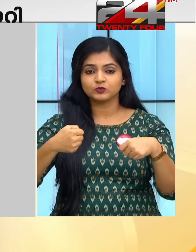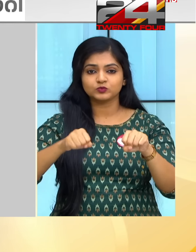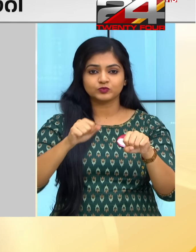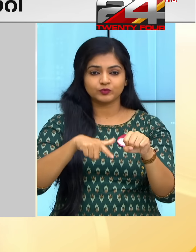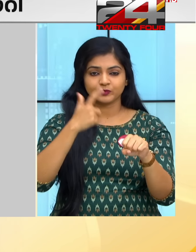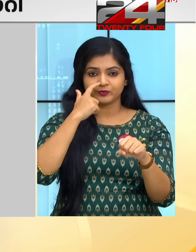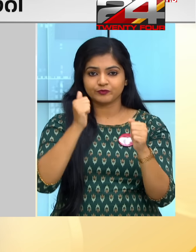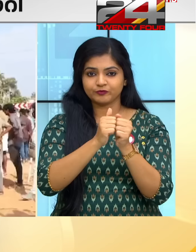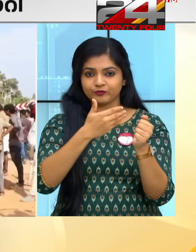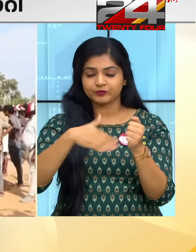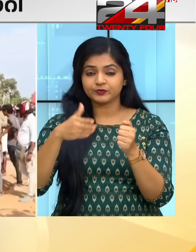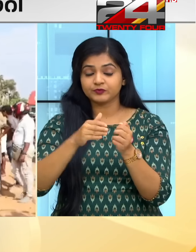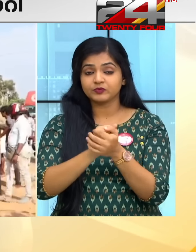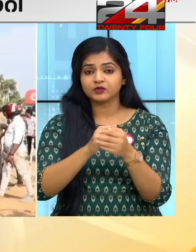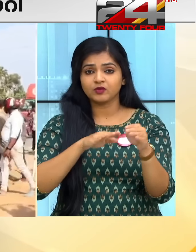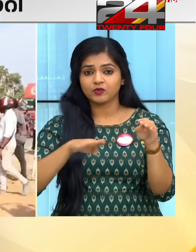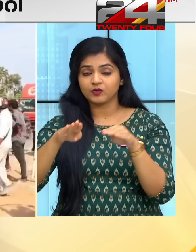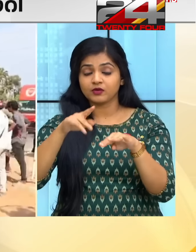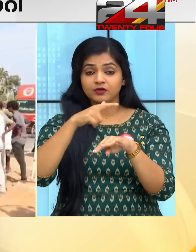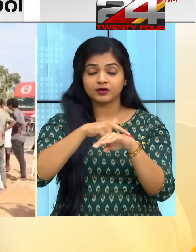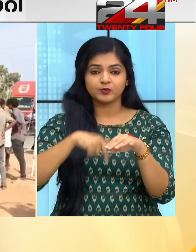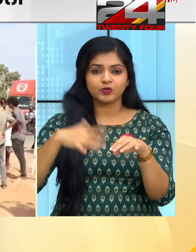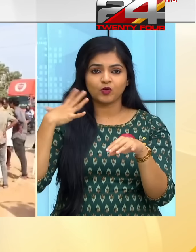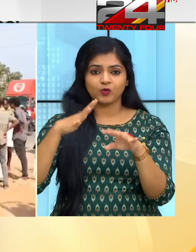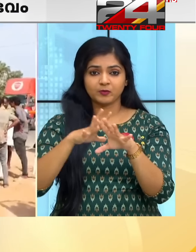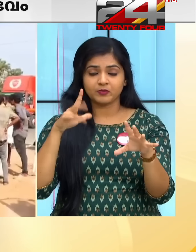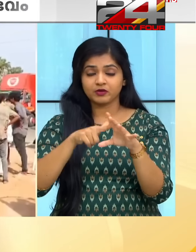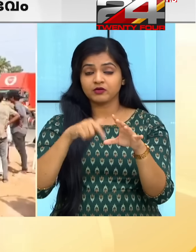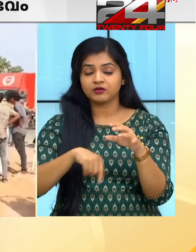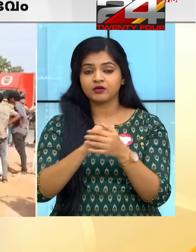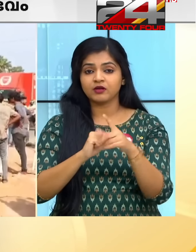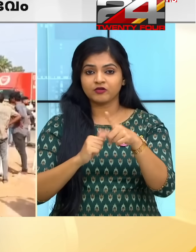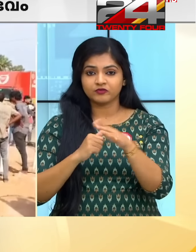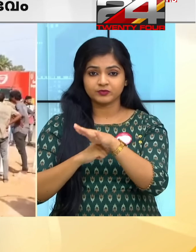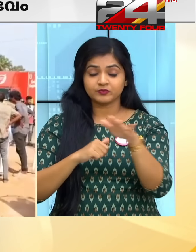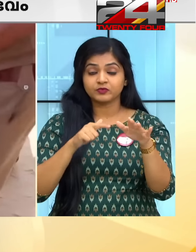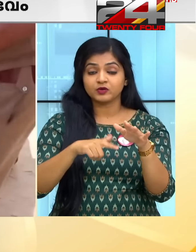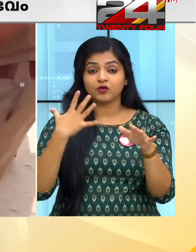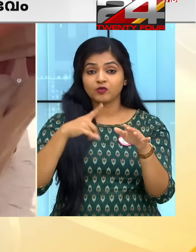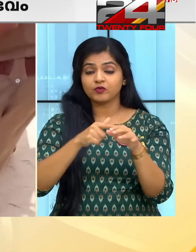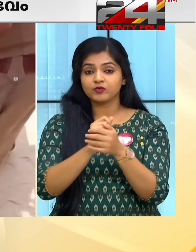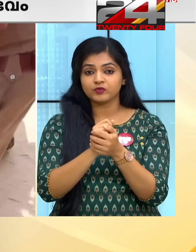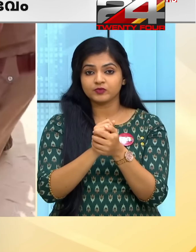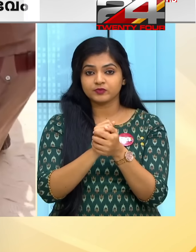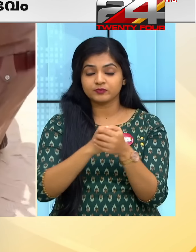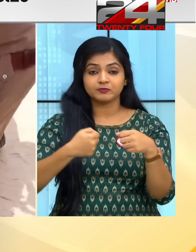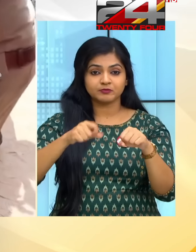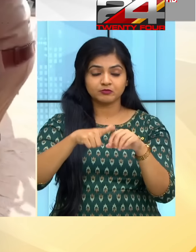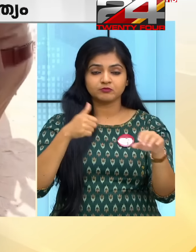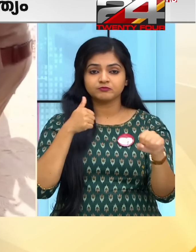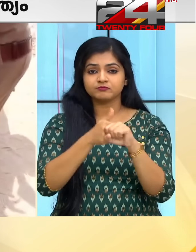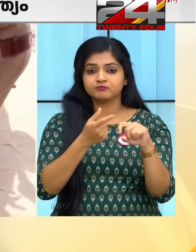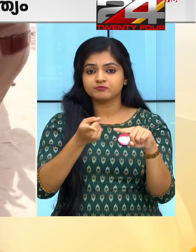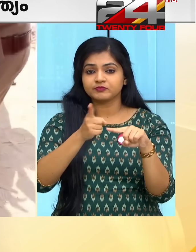യുവതി ഉണ്ടായിരുന്നത്. ഓവർടേക്ക് ചെയ്ത് വന്ന ടിപ്പർ ഇടത്തേക്ക് ഒതുക്കിയപ്പോൾ ഈ ലോറി ബൈക്കിൽ